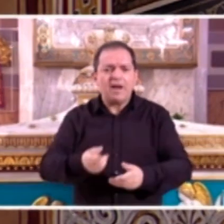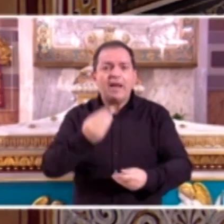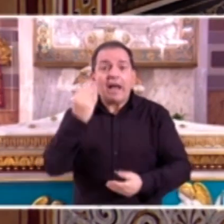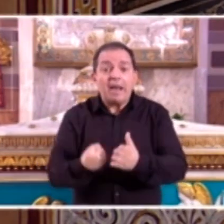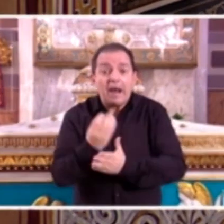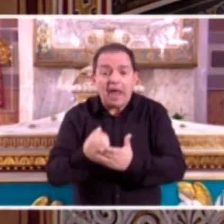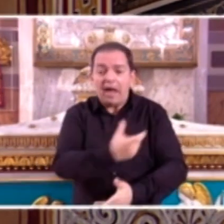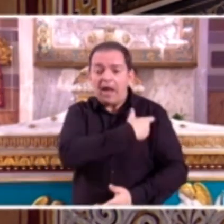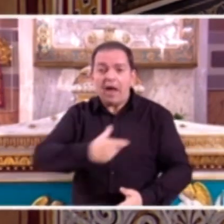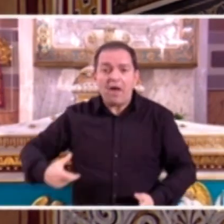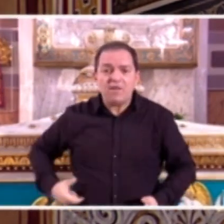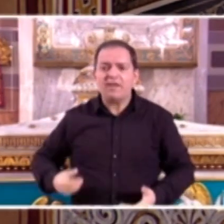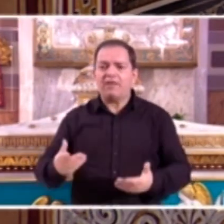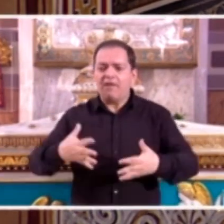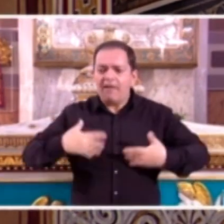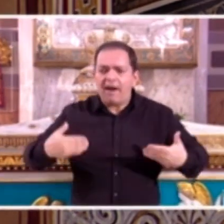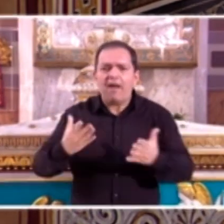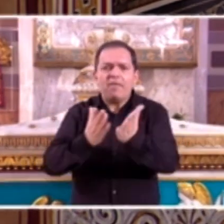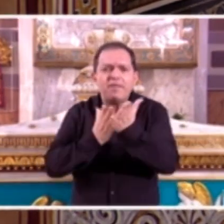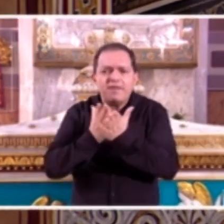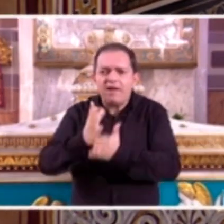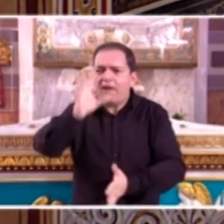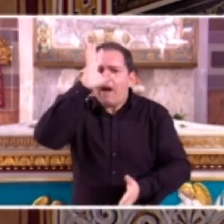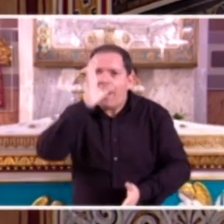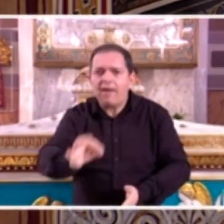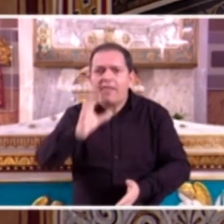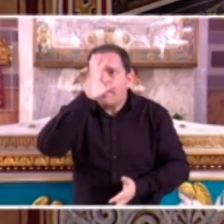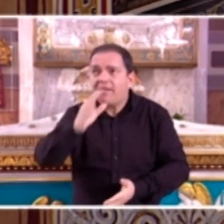ειρήνης, της δικαιοσύνης, της αληθείας.